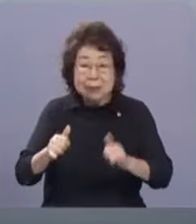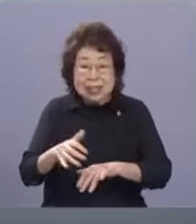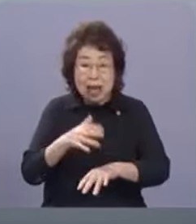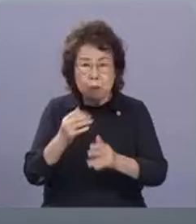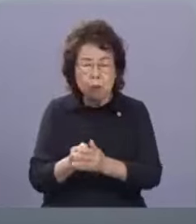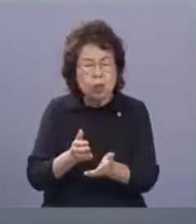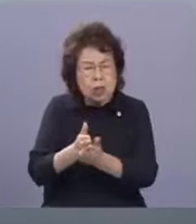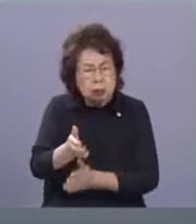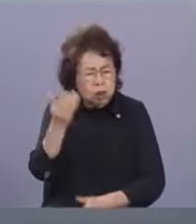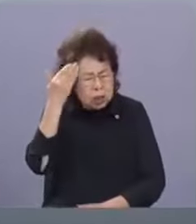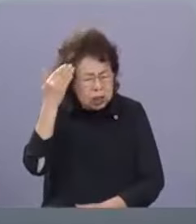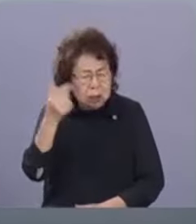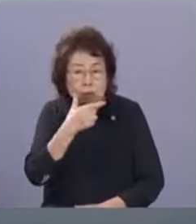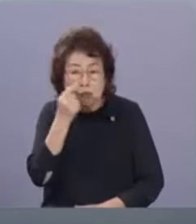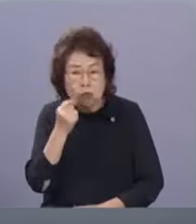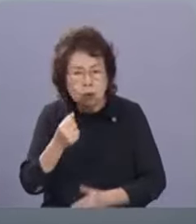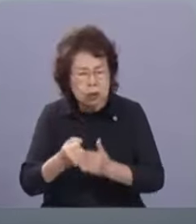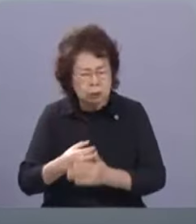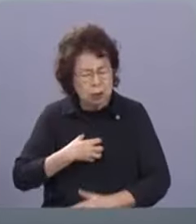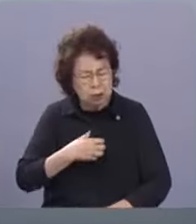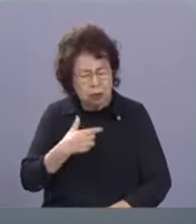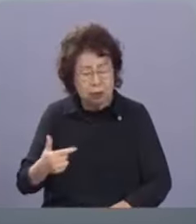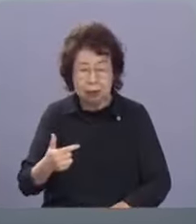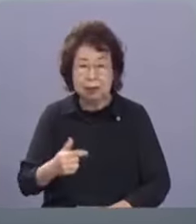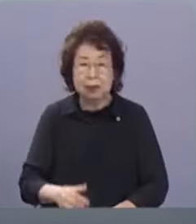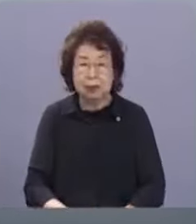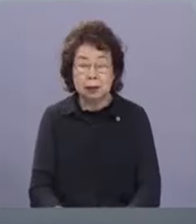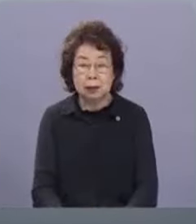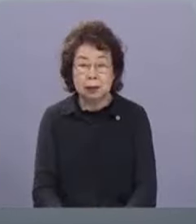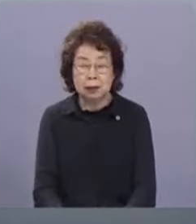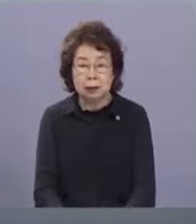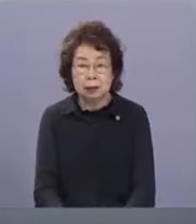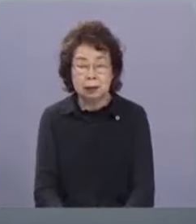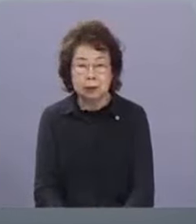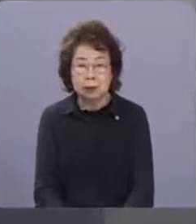부족을 우려하고 있습니다 노준철 기자가 보도합니다